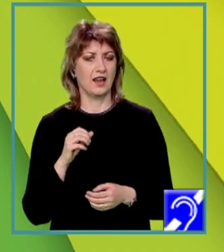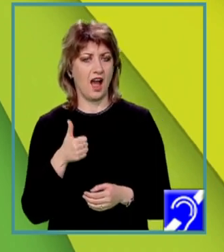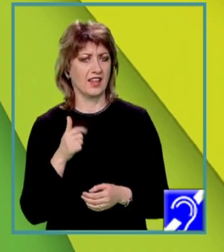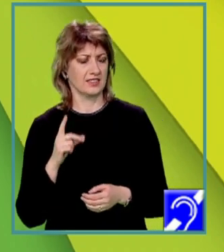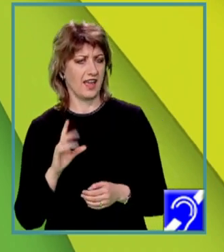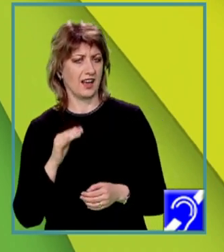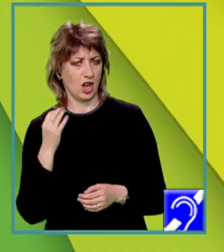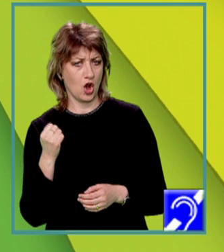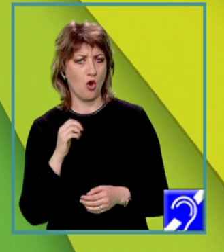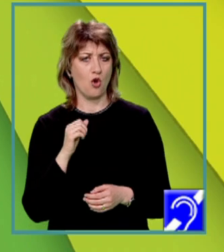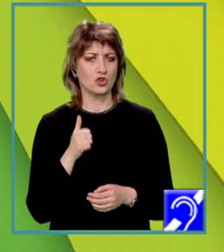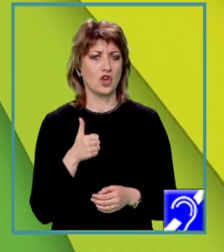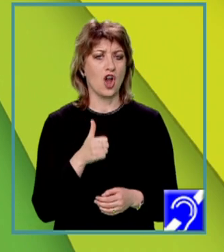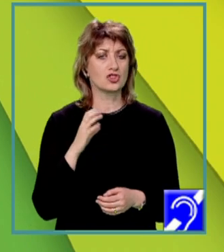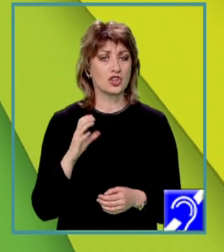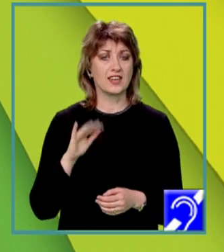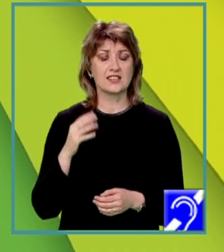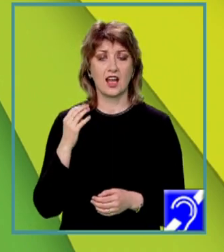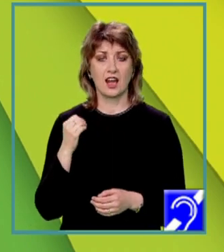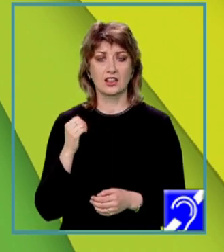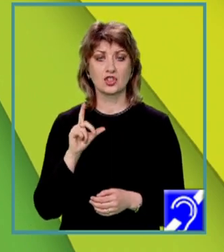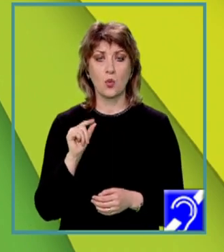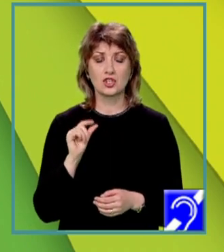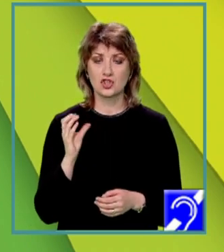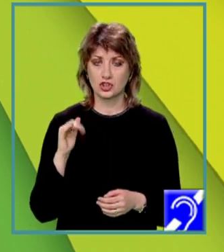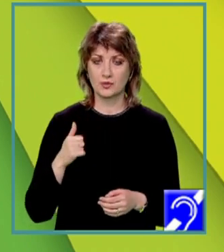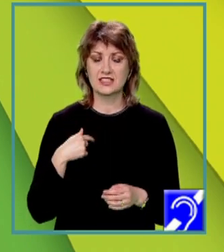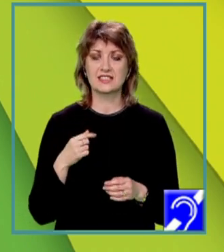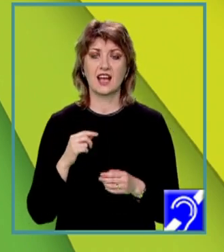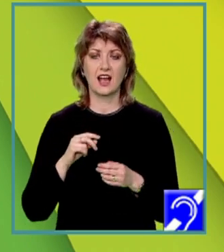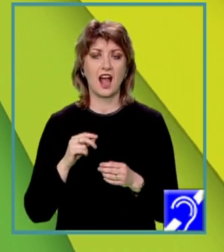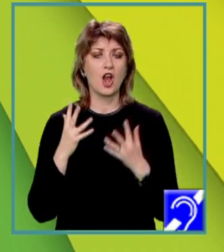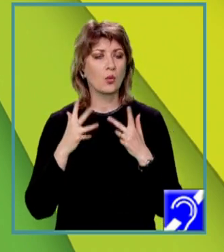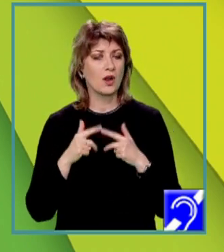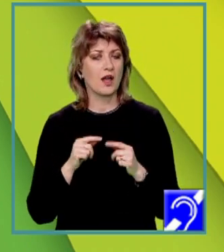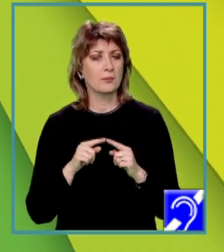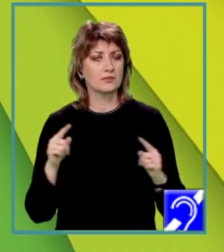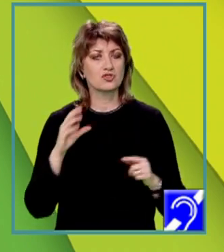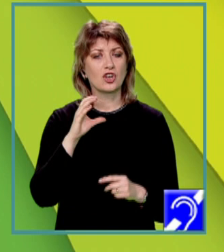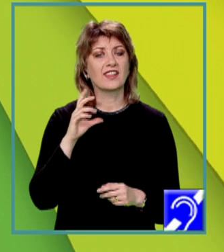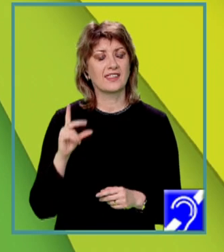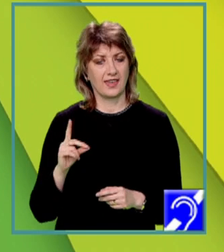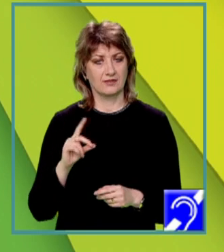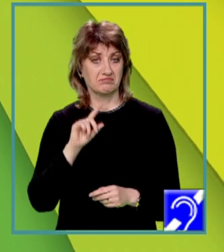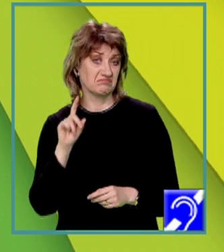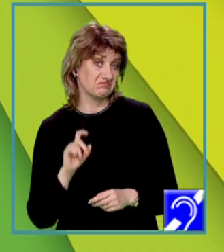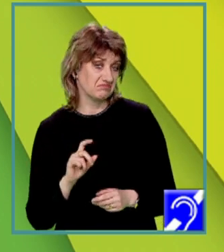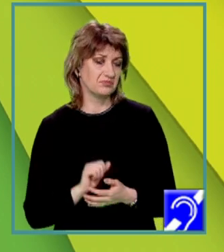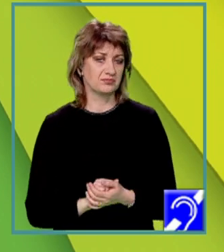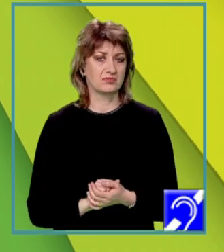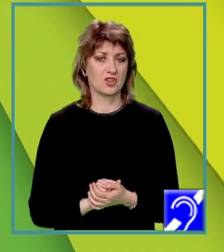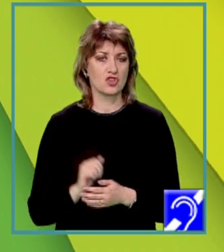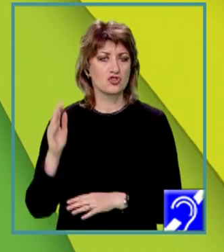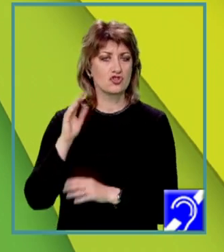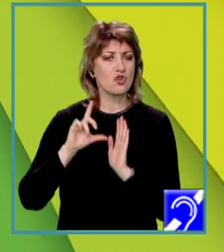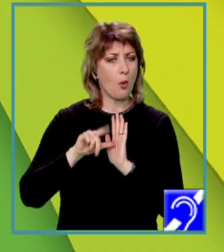20 cm și ni se cere să calculăm lungimea segmentului CD evident că geometric